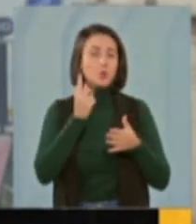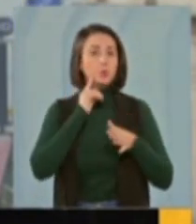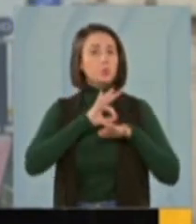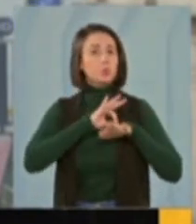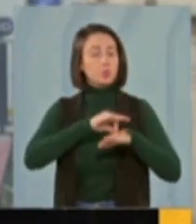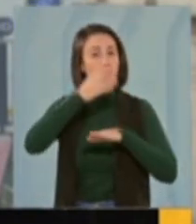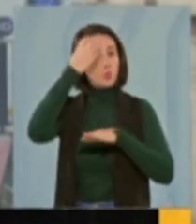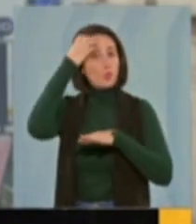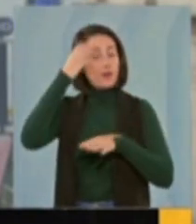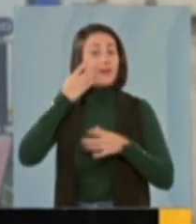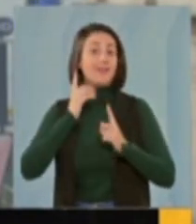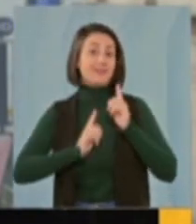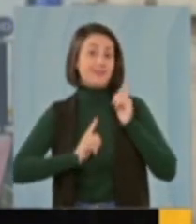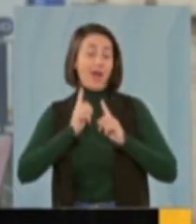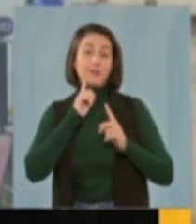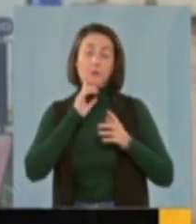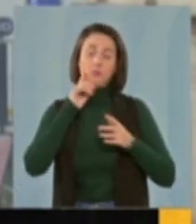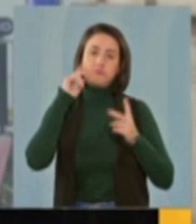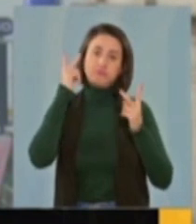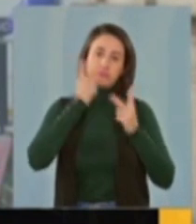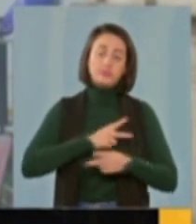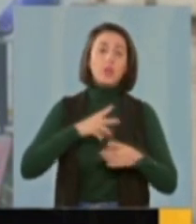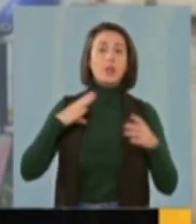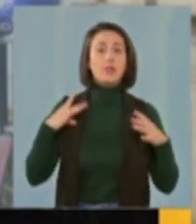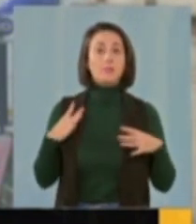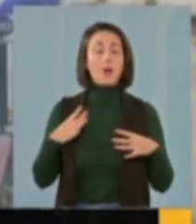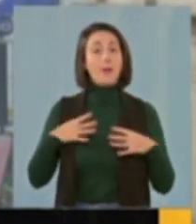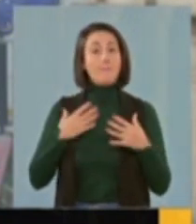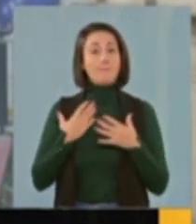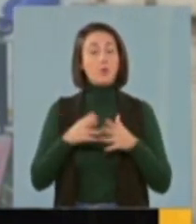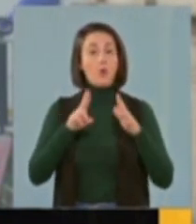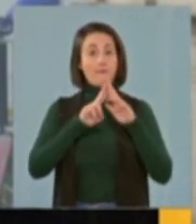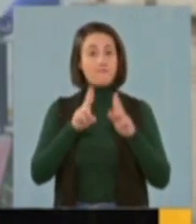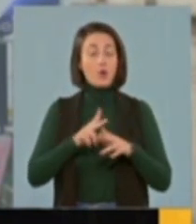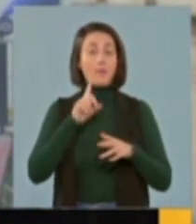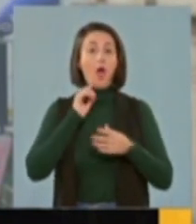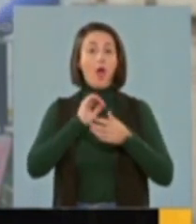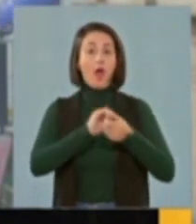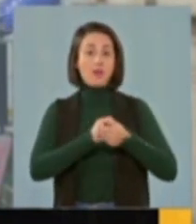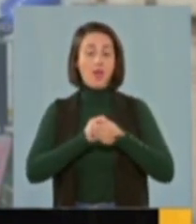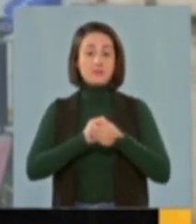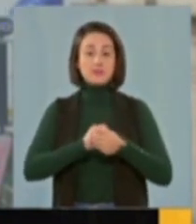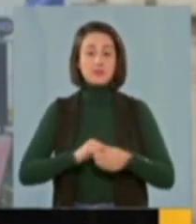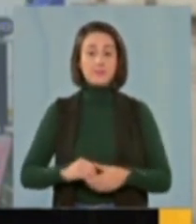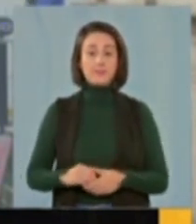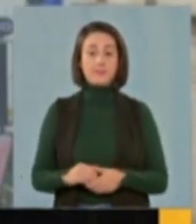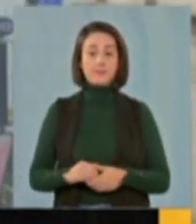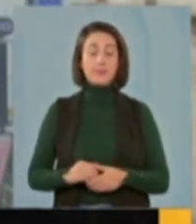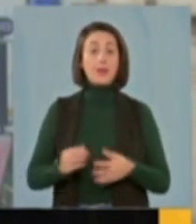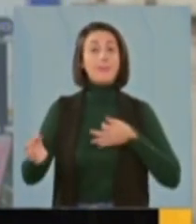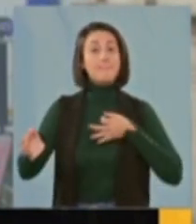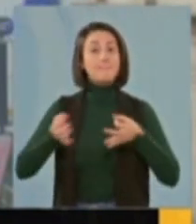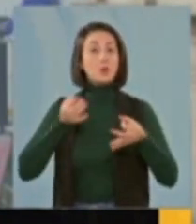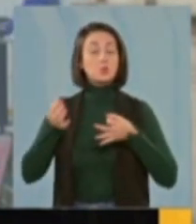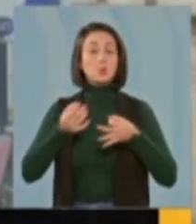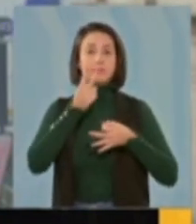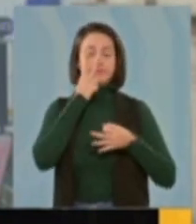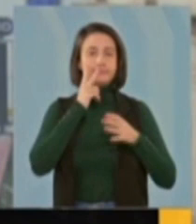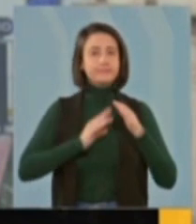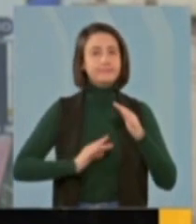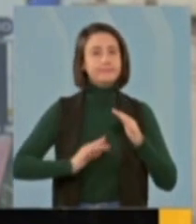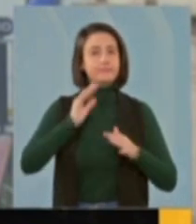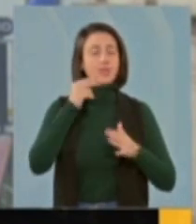guvernare în cazul în care vor bată palma cu liberalii pentru formarea unei alianțe măsurile pesediștilor se referă la